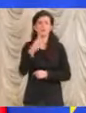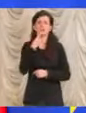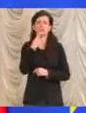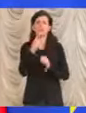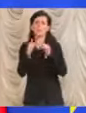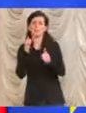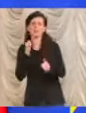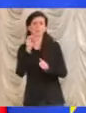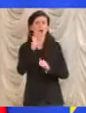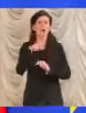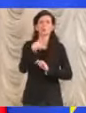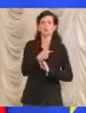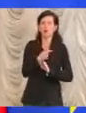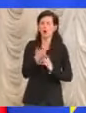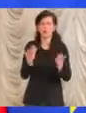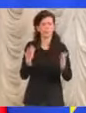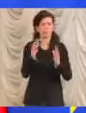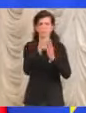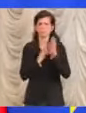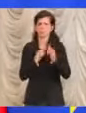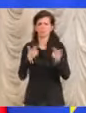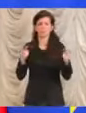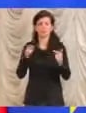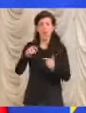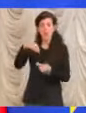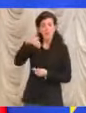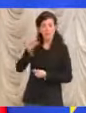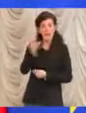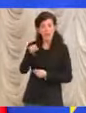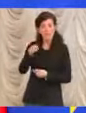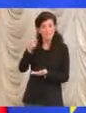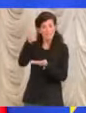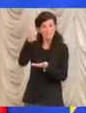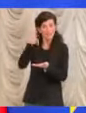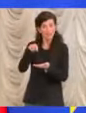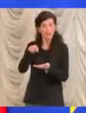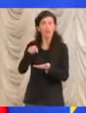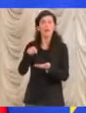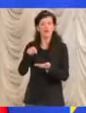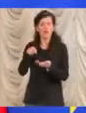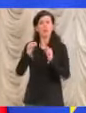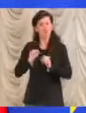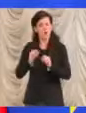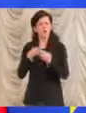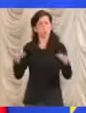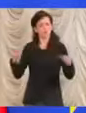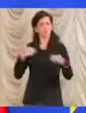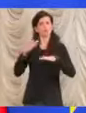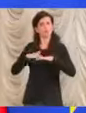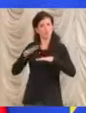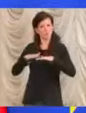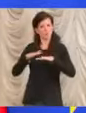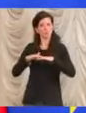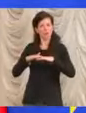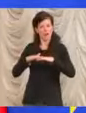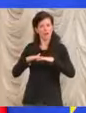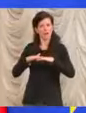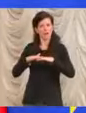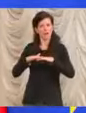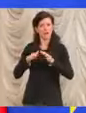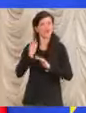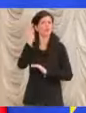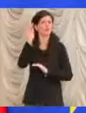può essere uno strumento tra gli altri che dobbiamo elaborare che ci offriranno la possibilità di